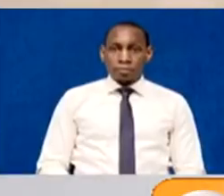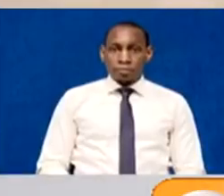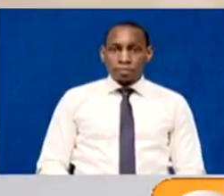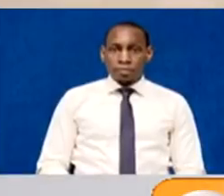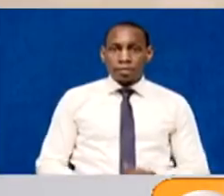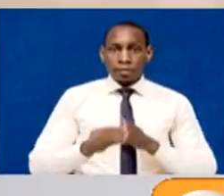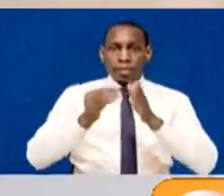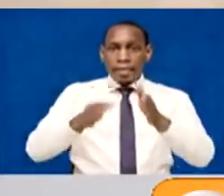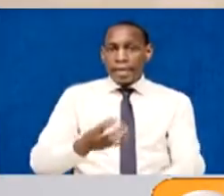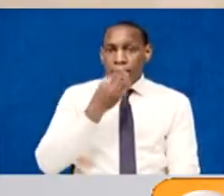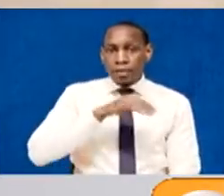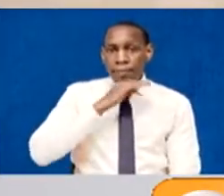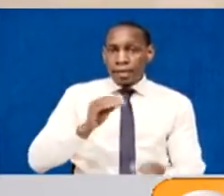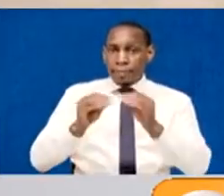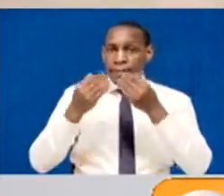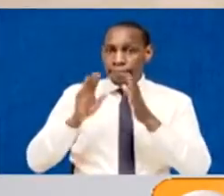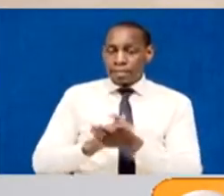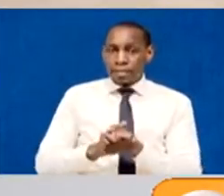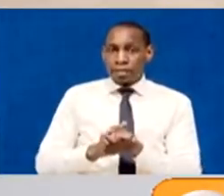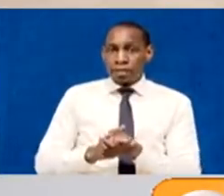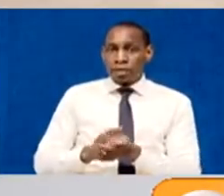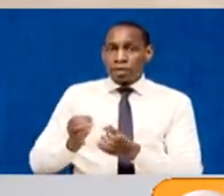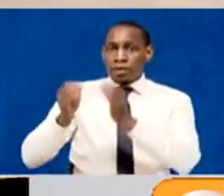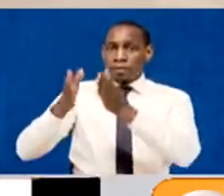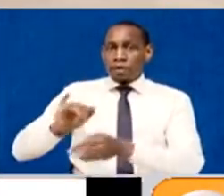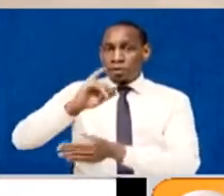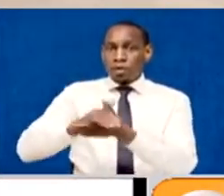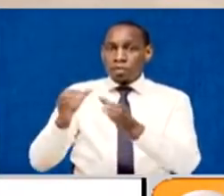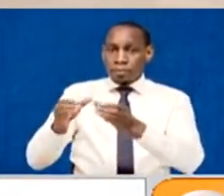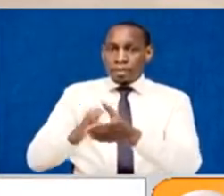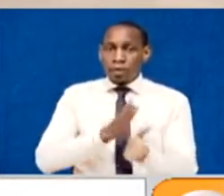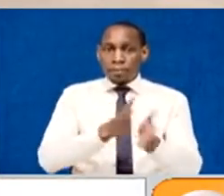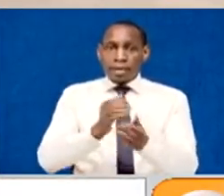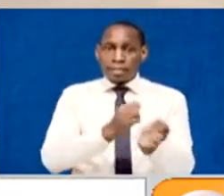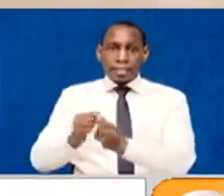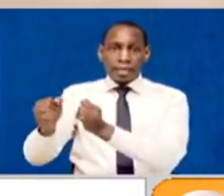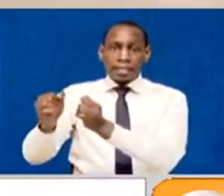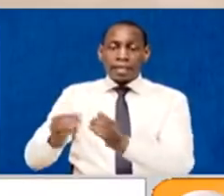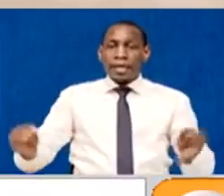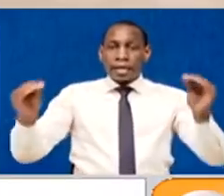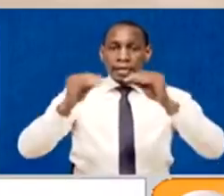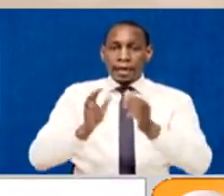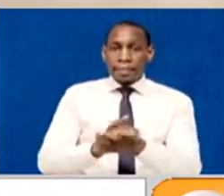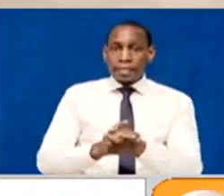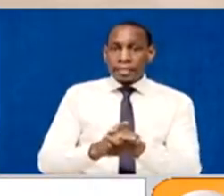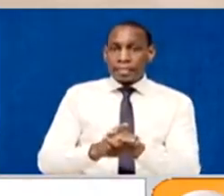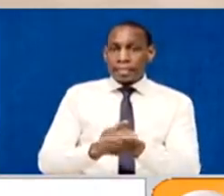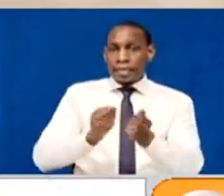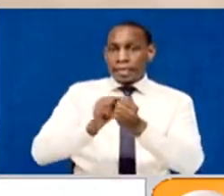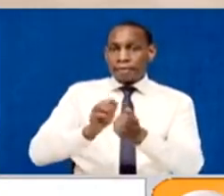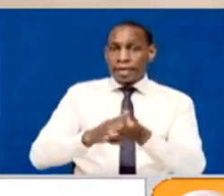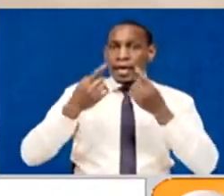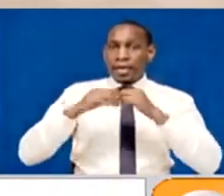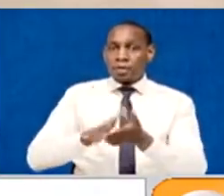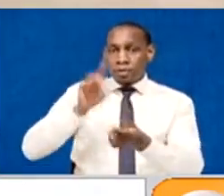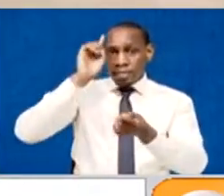Kiongozi wa ODM Raila Odinga amefanya mkutano na maafisa wakuu wa chama cha Jubilee hapa Nairobi kupanga mikakati ya mkutano wa Ijumaa ambapo watatangaza azma